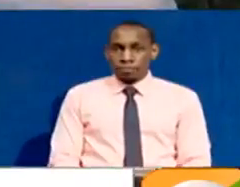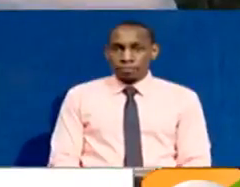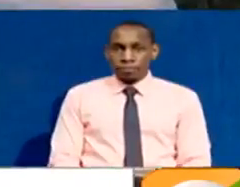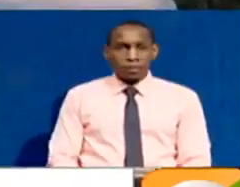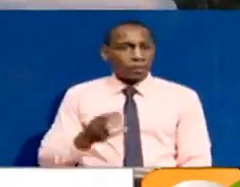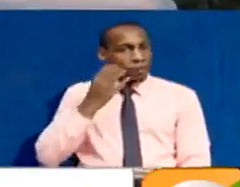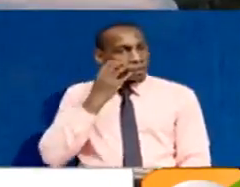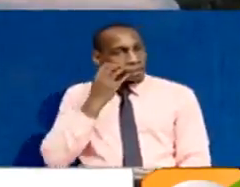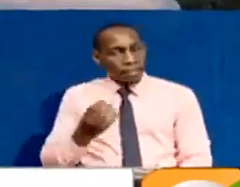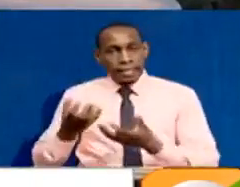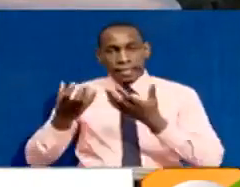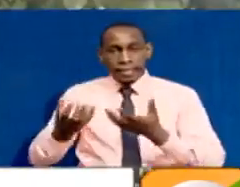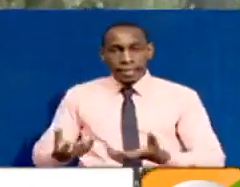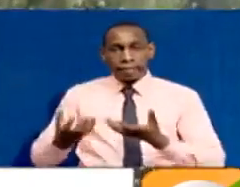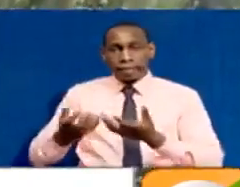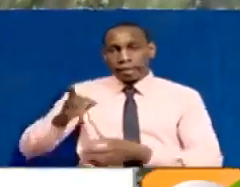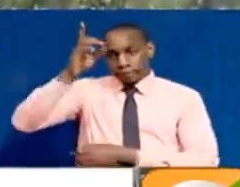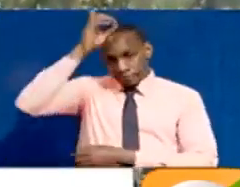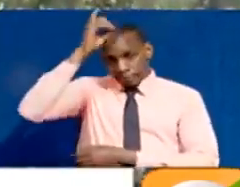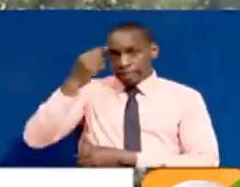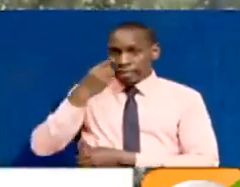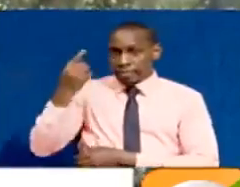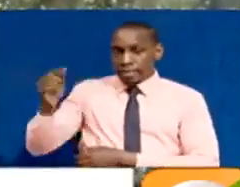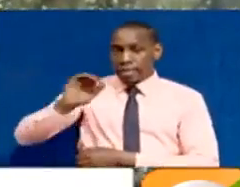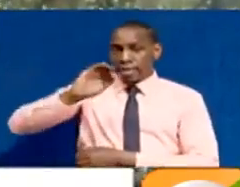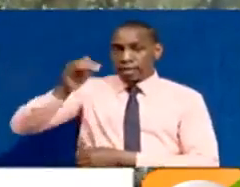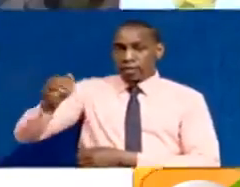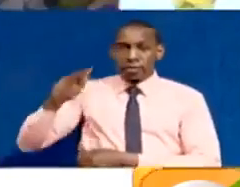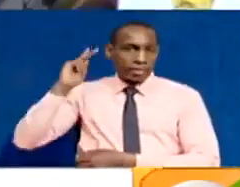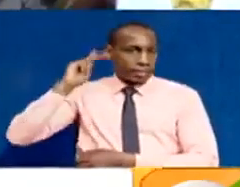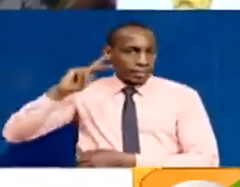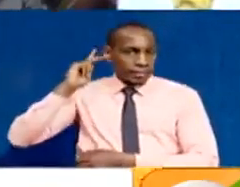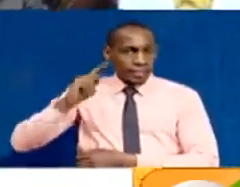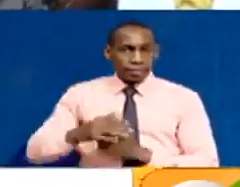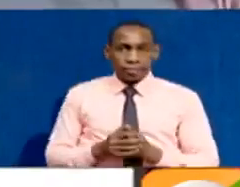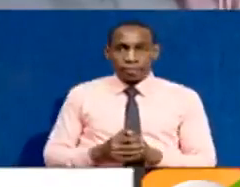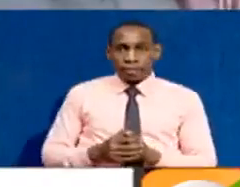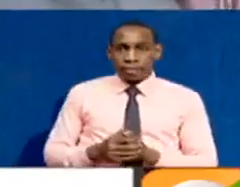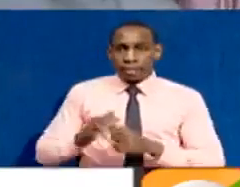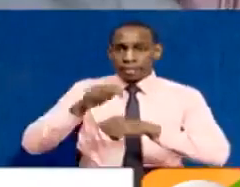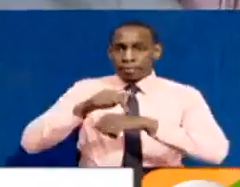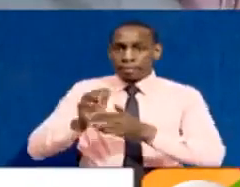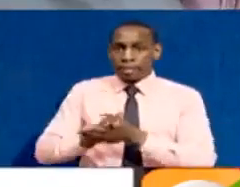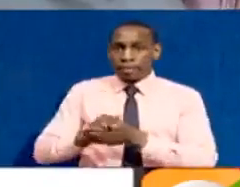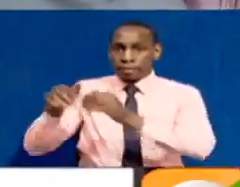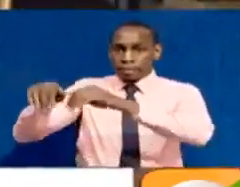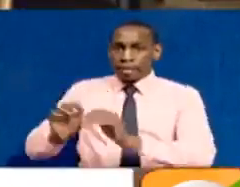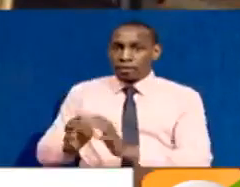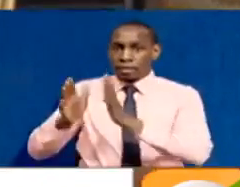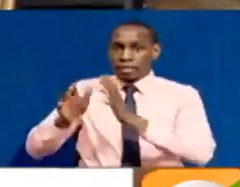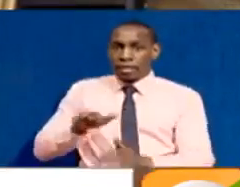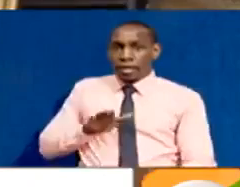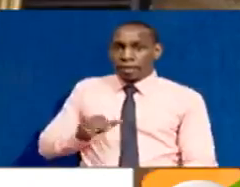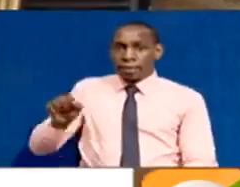Wingu la huzuni lilitanda katika kijiji cha Mwamunari huko Marani kaunti ya Kisii. Katika hafla ya mazishi ya